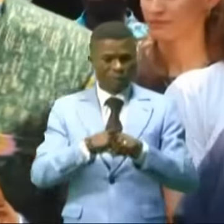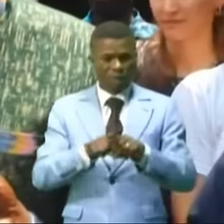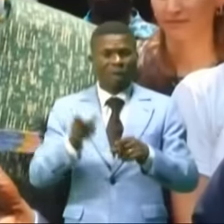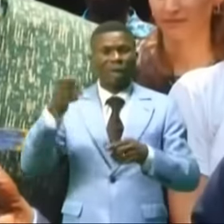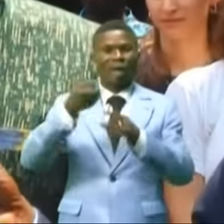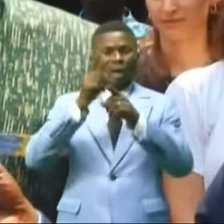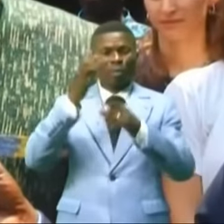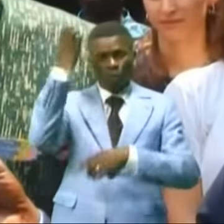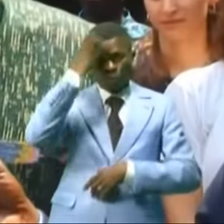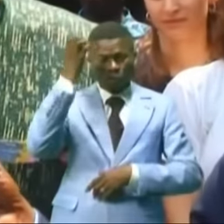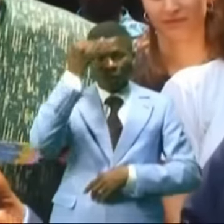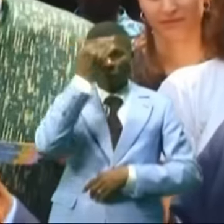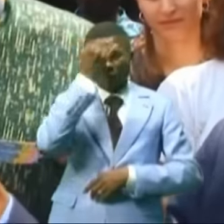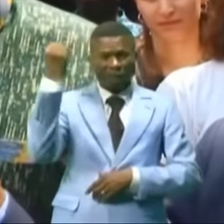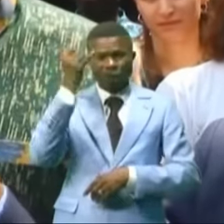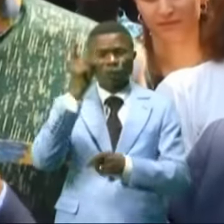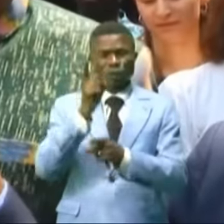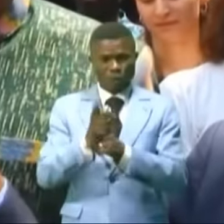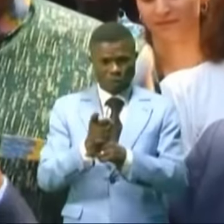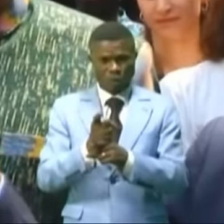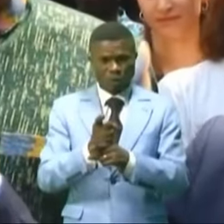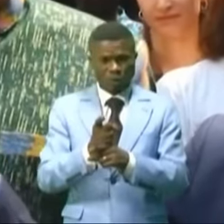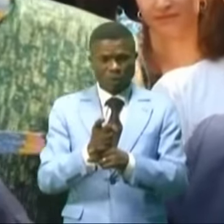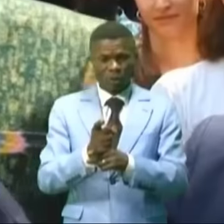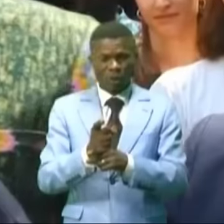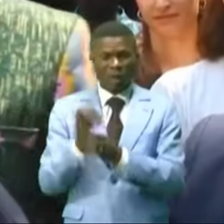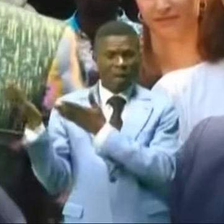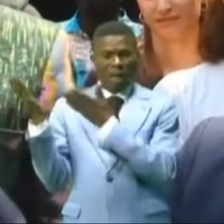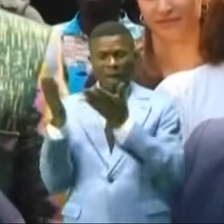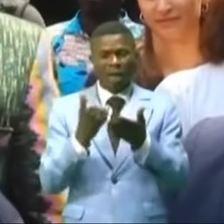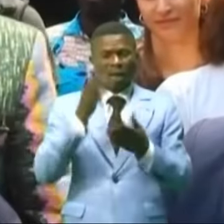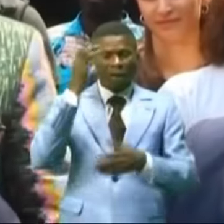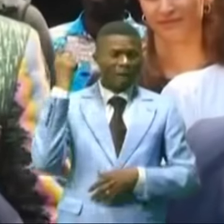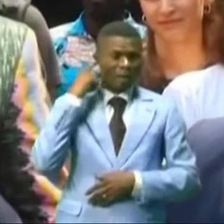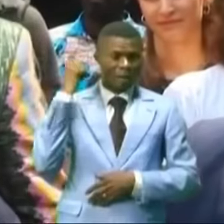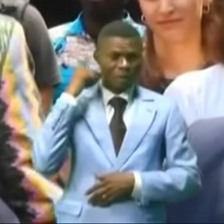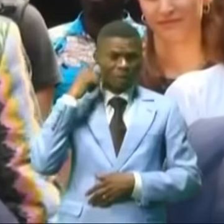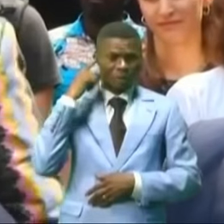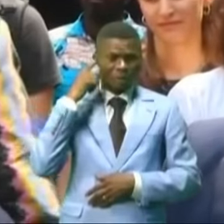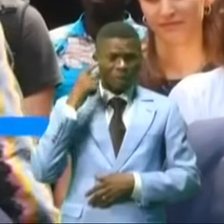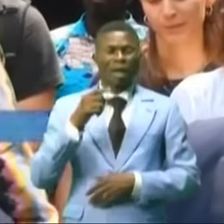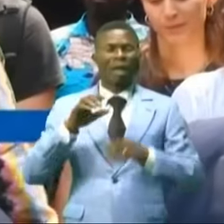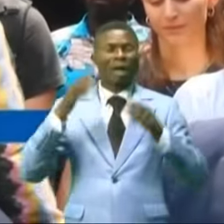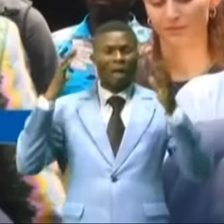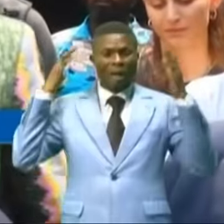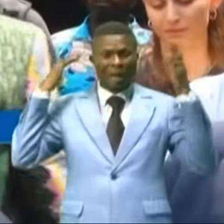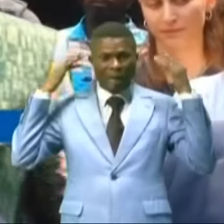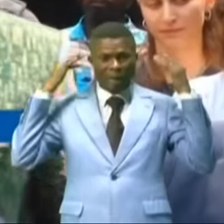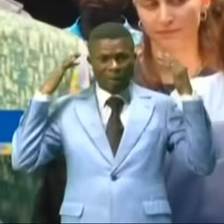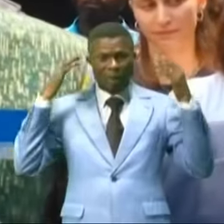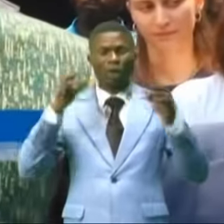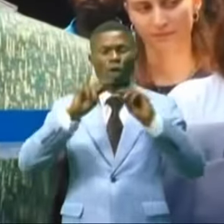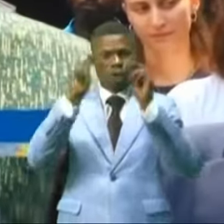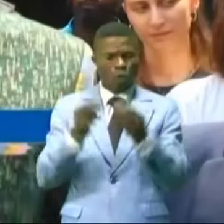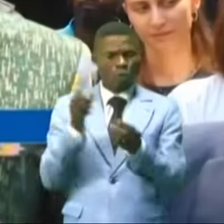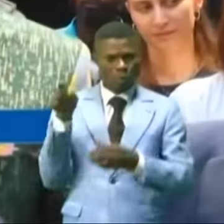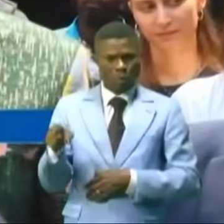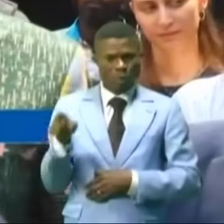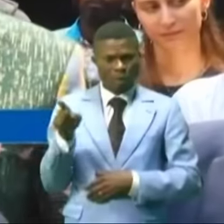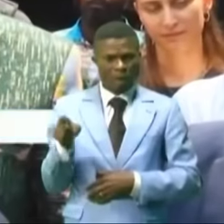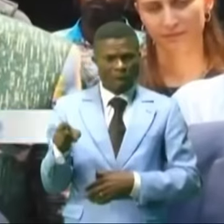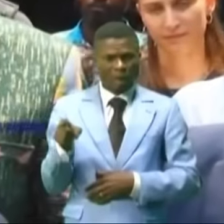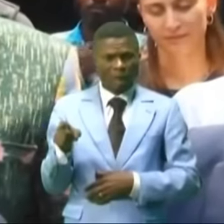de l'Europe, de l'Italie précisément, ils ont appris par les voies des ondes que non, il y a une structure là qui